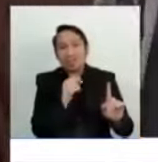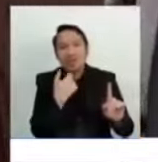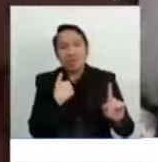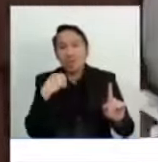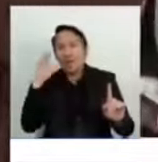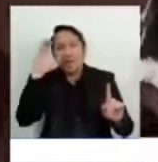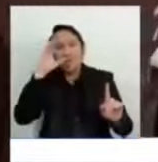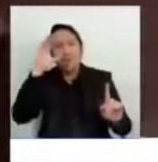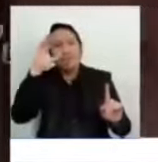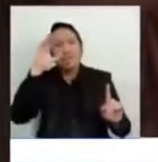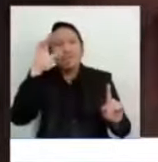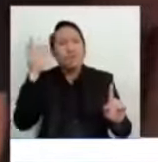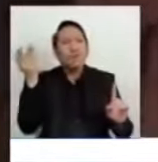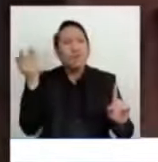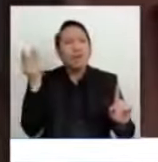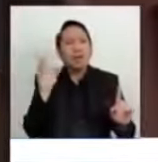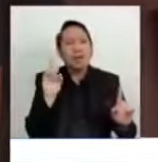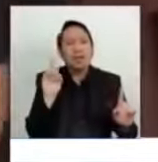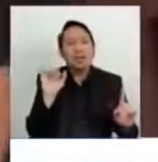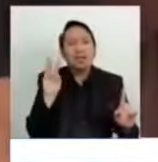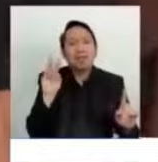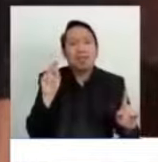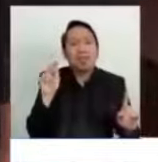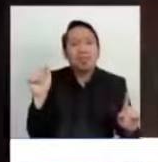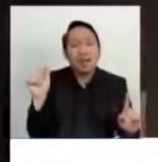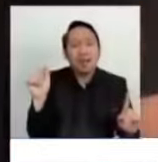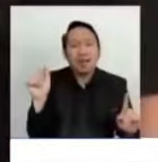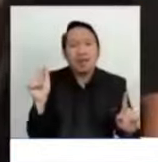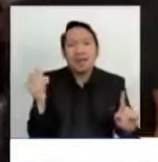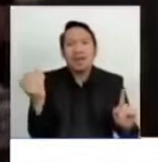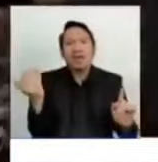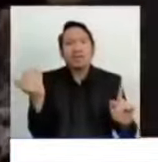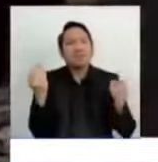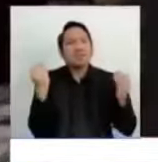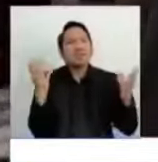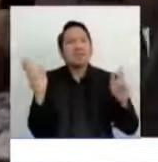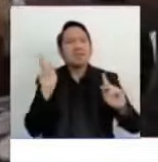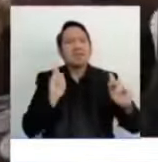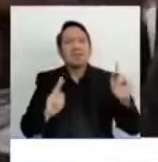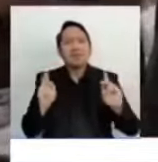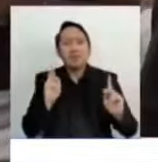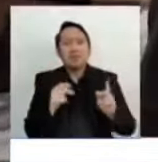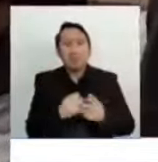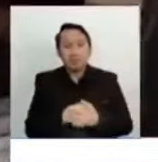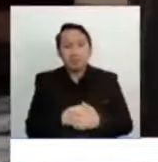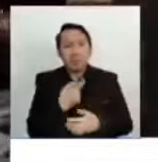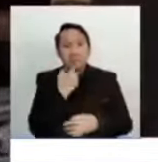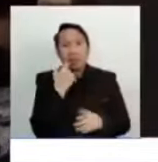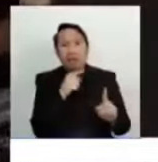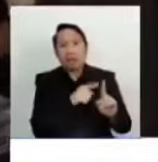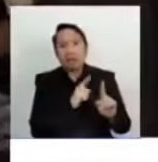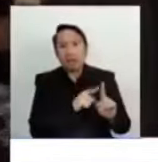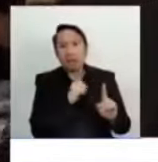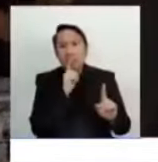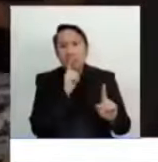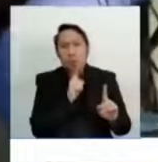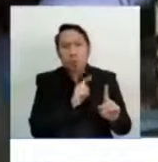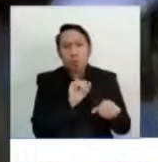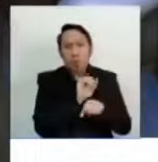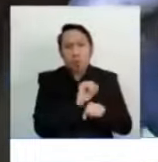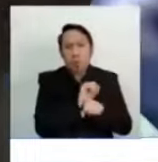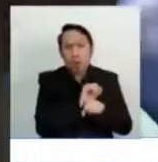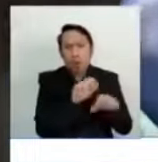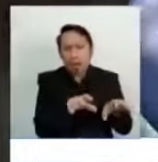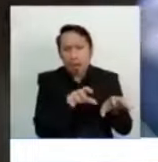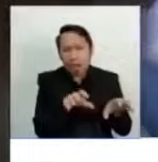oh, kasi ang daming tao. So, hahanapin natin. Very hands-on kasi si Diwata. So, nakiki-interact din siya dun sa mga